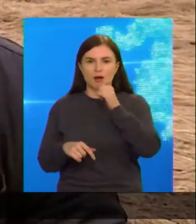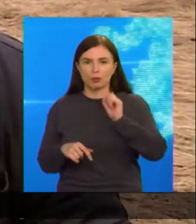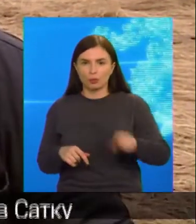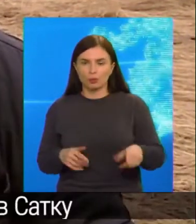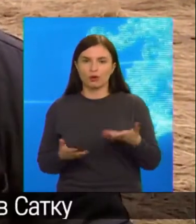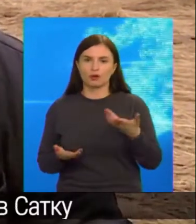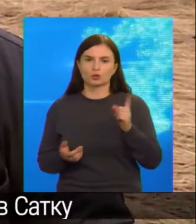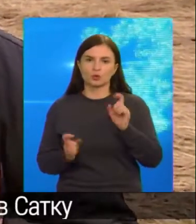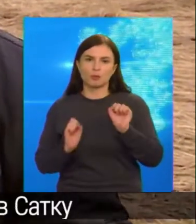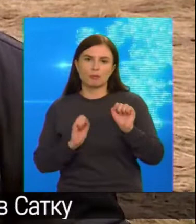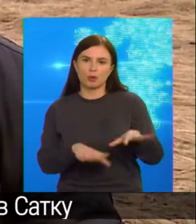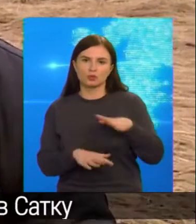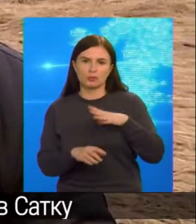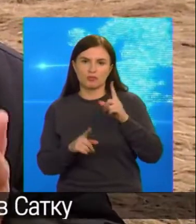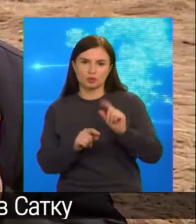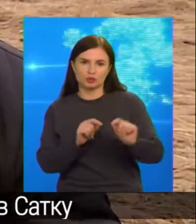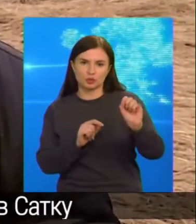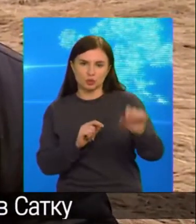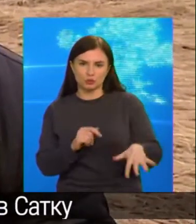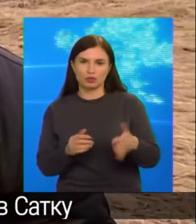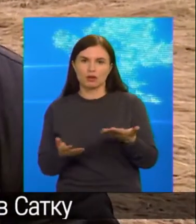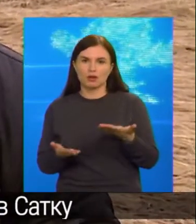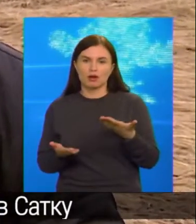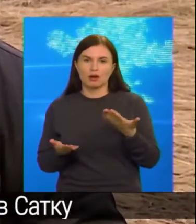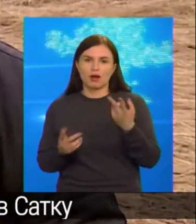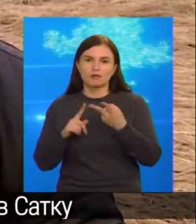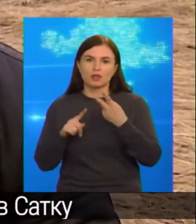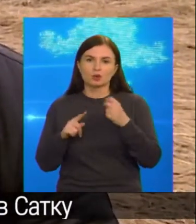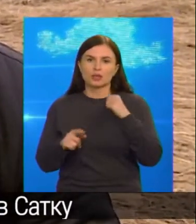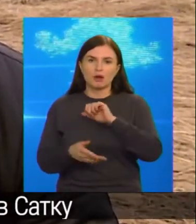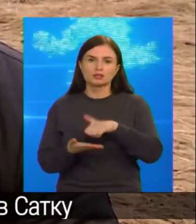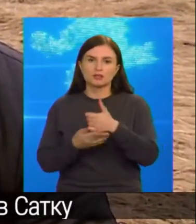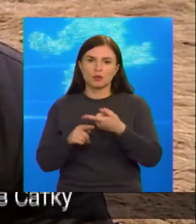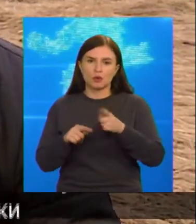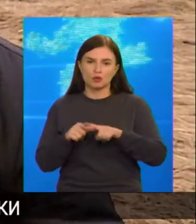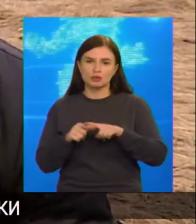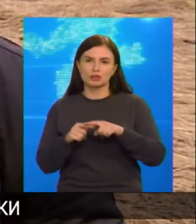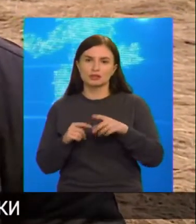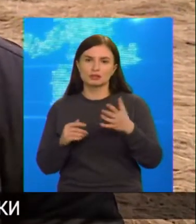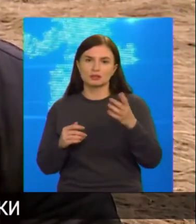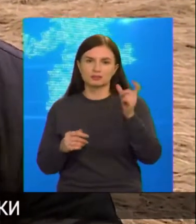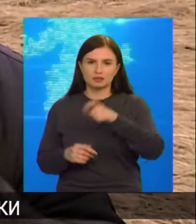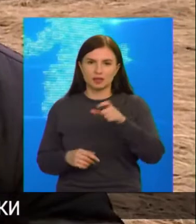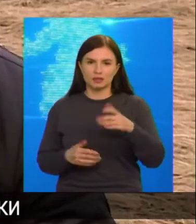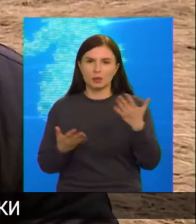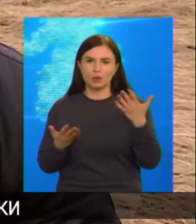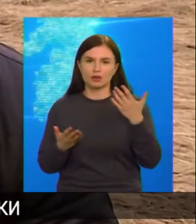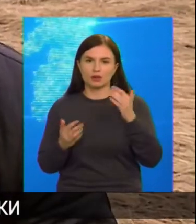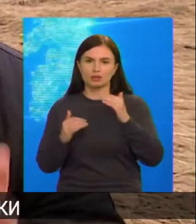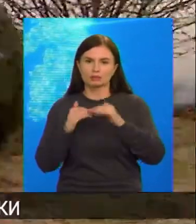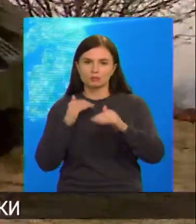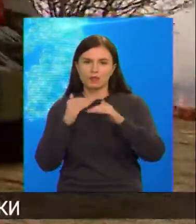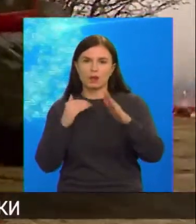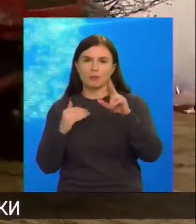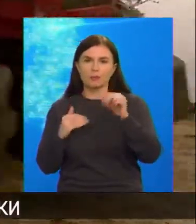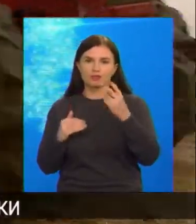что-то бросили зажженное. И вторые, это самое основное, это приходы с земельных категорий. Сжигаются поля, пожневые